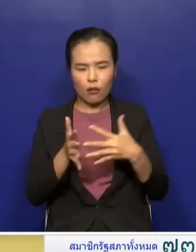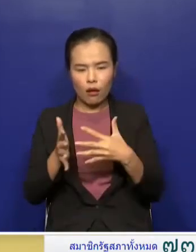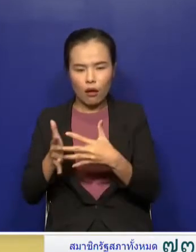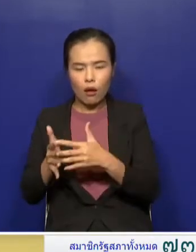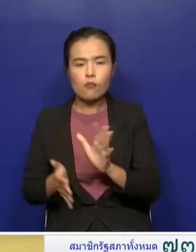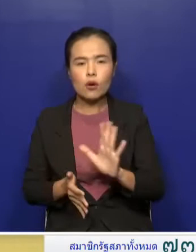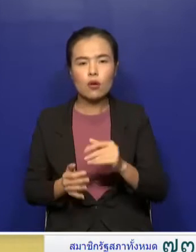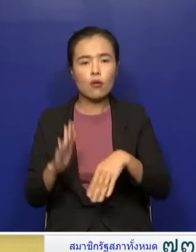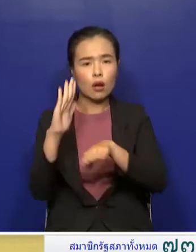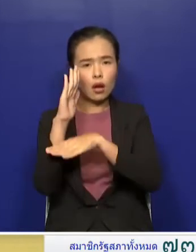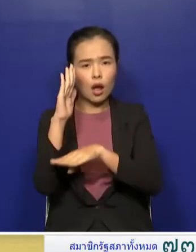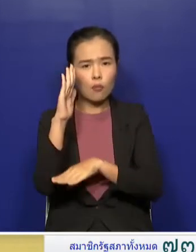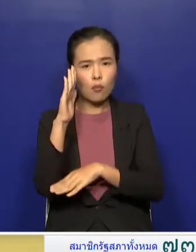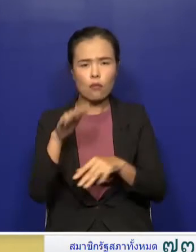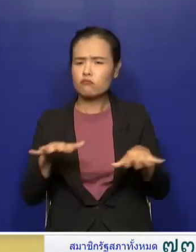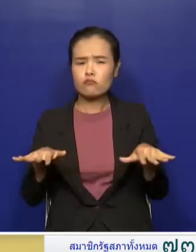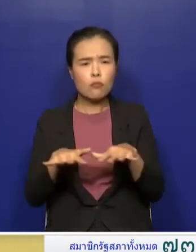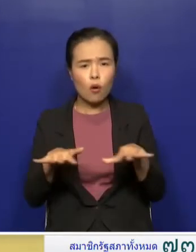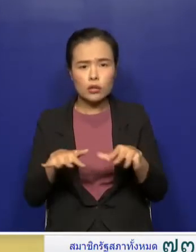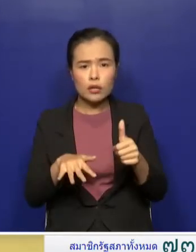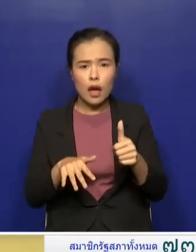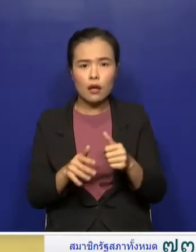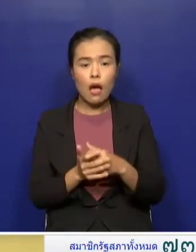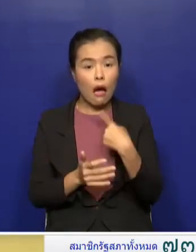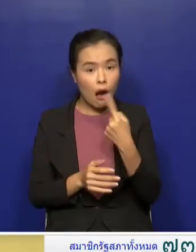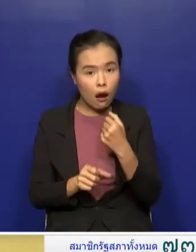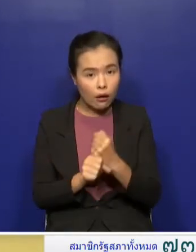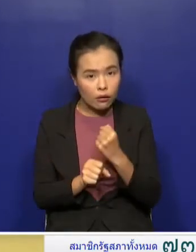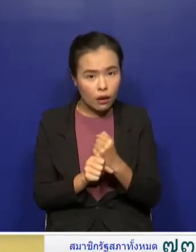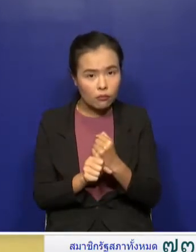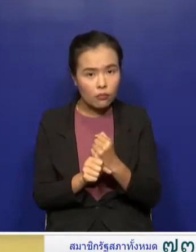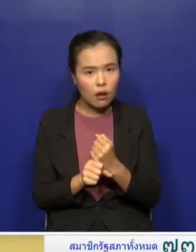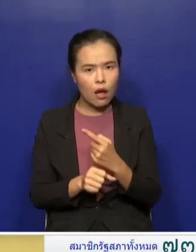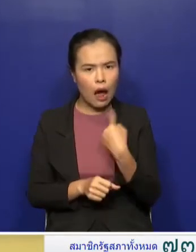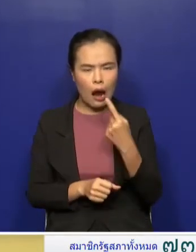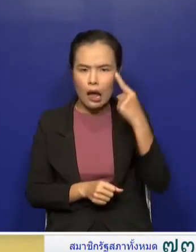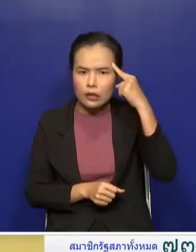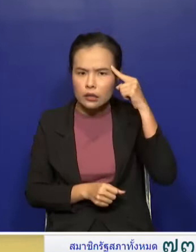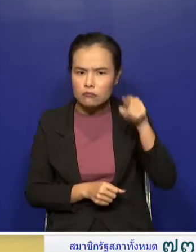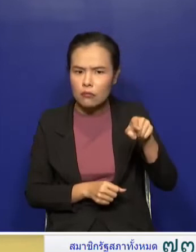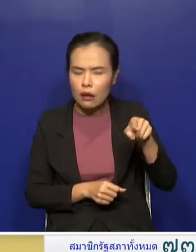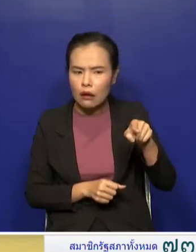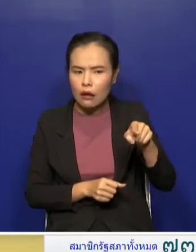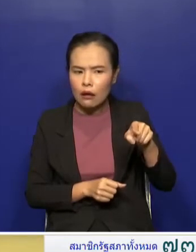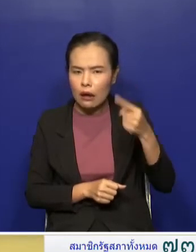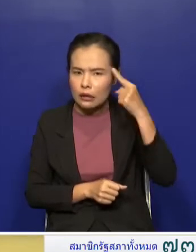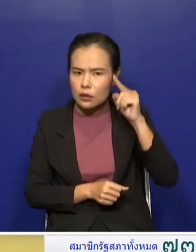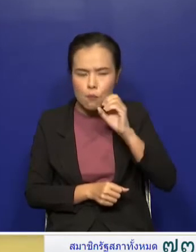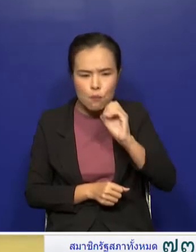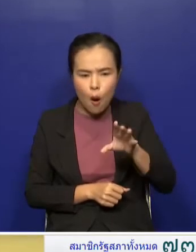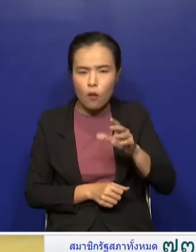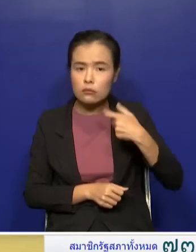กระบวนการนี้จะเดินไปปกติใครรับประกันนะครับใครไปคาดหมายแทนสารได้แล้วใครไปบอกแทนสารได้